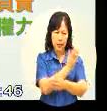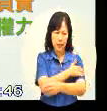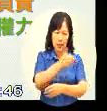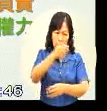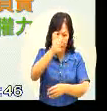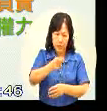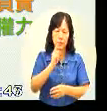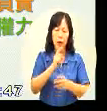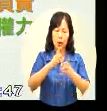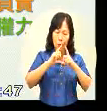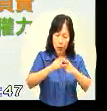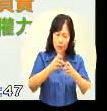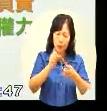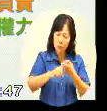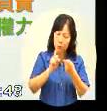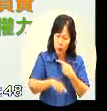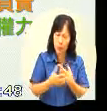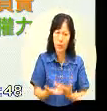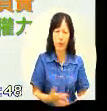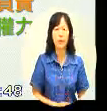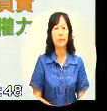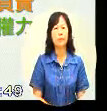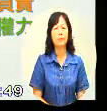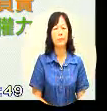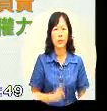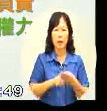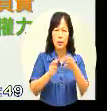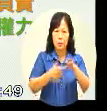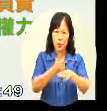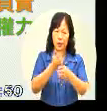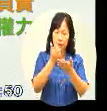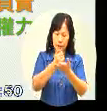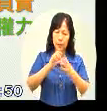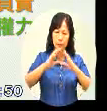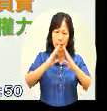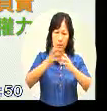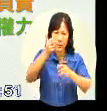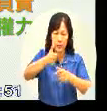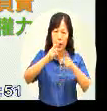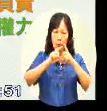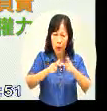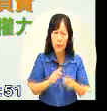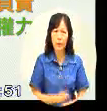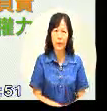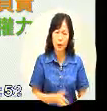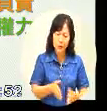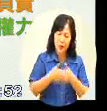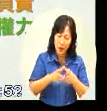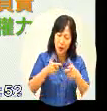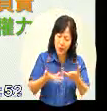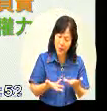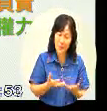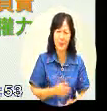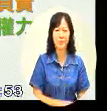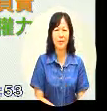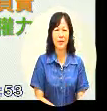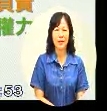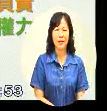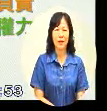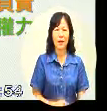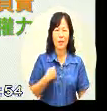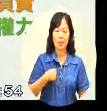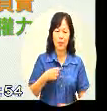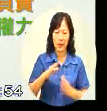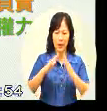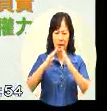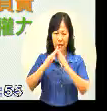当。主席请市长回答。 市长需要回答这个问题吗？我们是市府